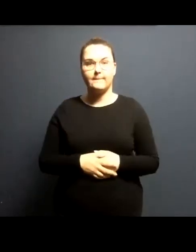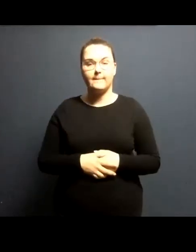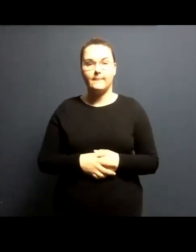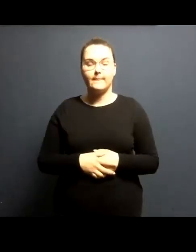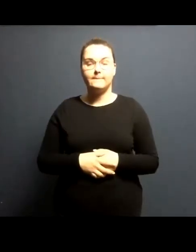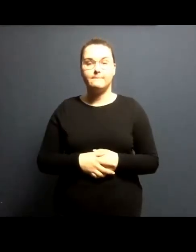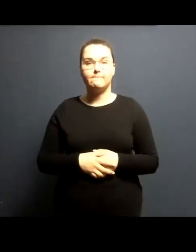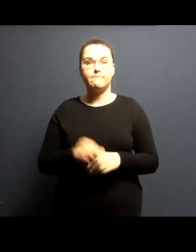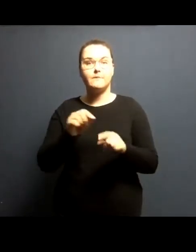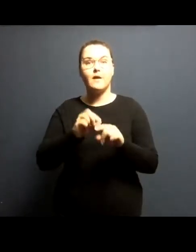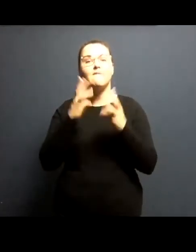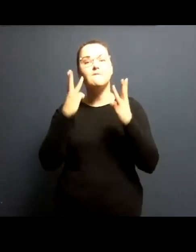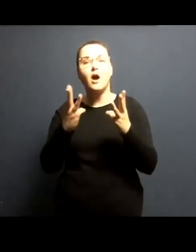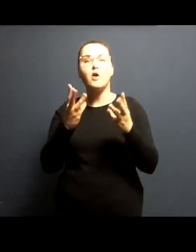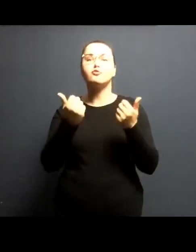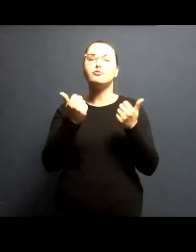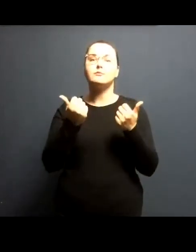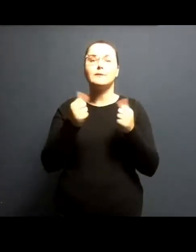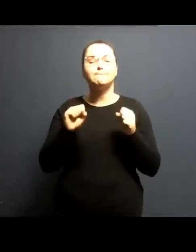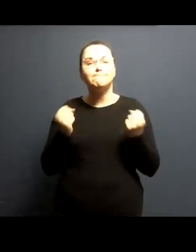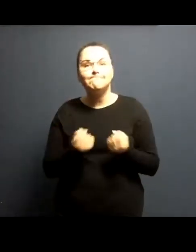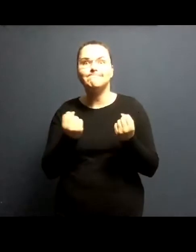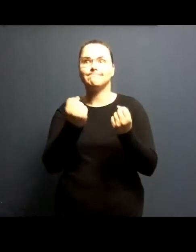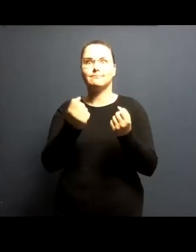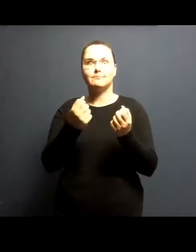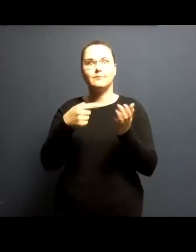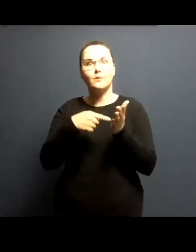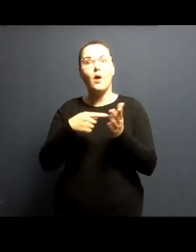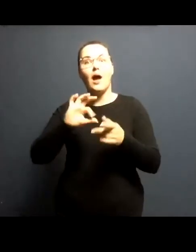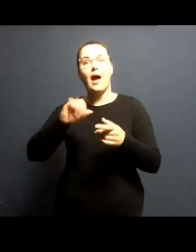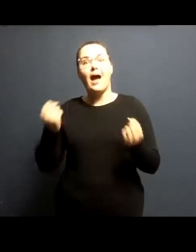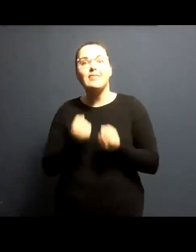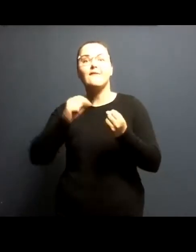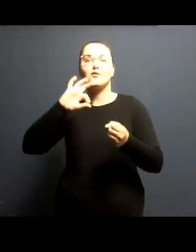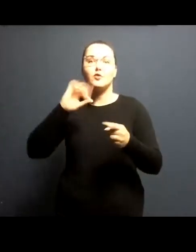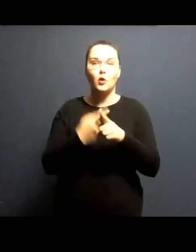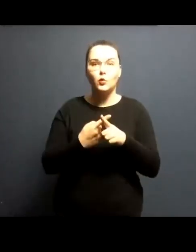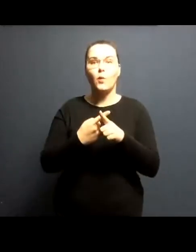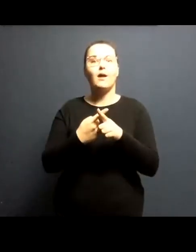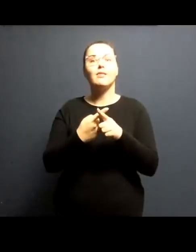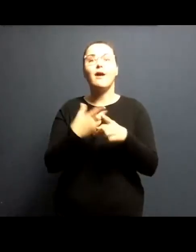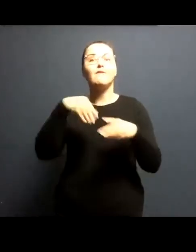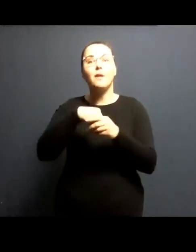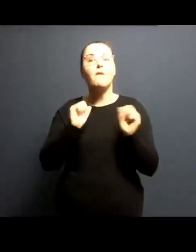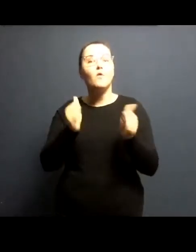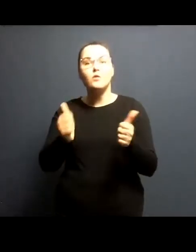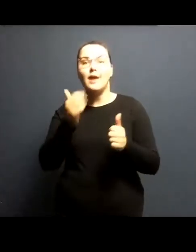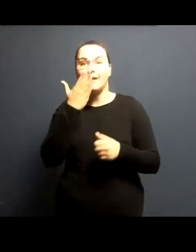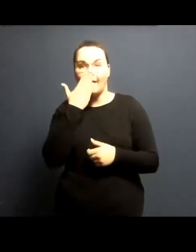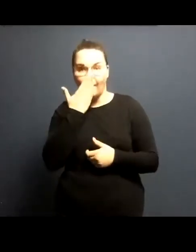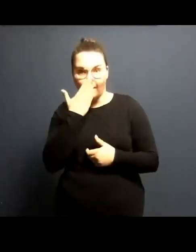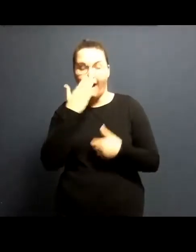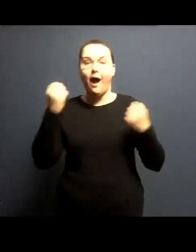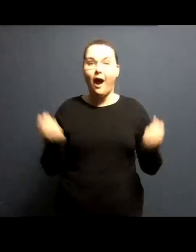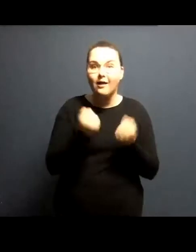ważne funkcje, które spełnia aktywność seksualna, a mianowicie zdrowotna, integracyjna i rekreacyjna. Po